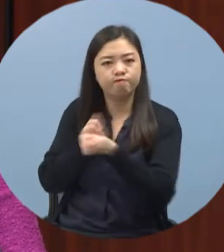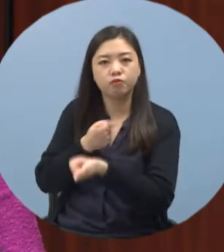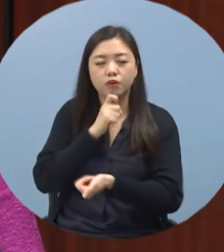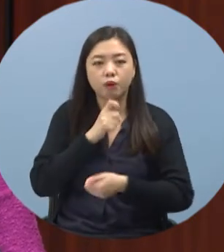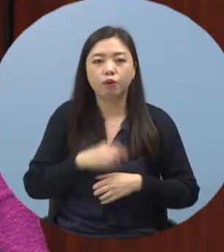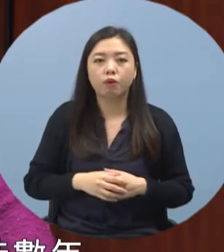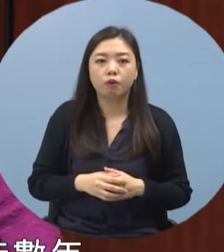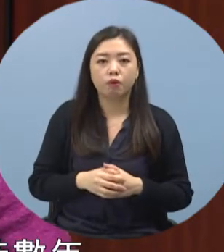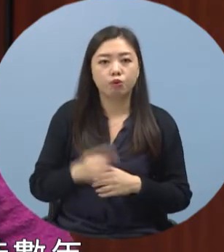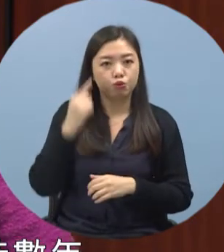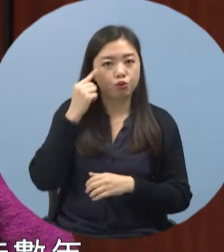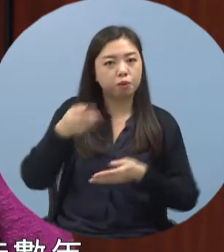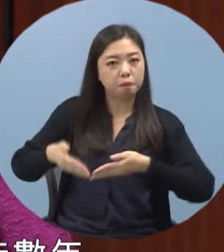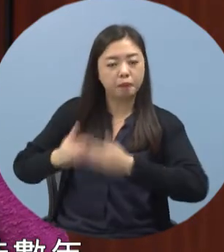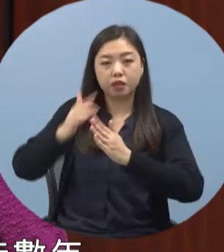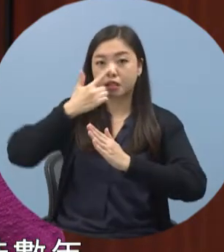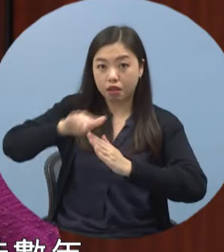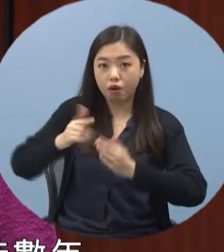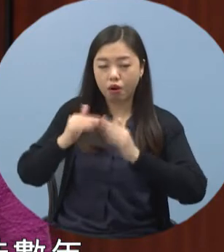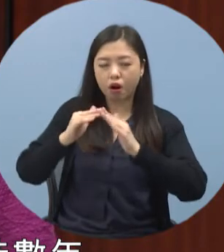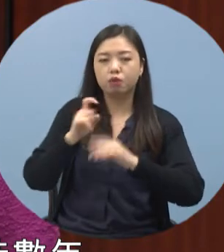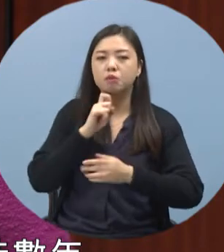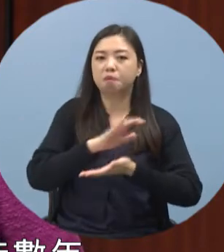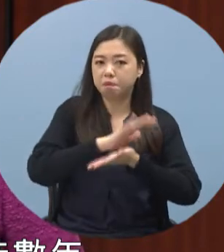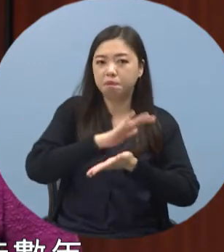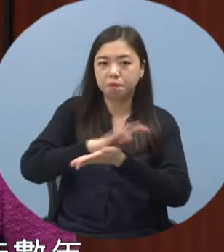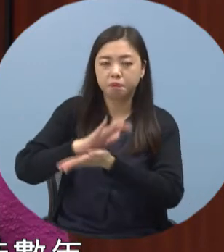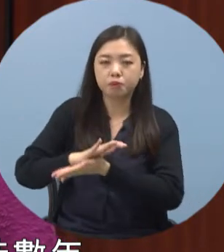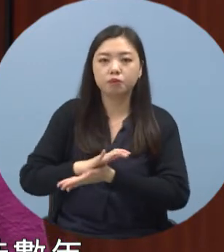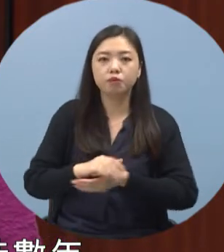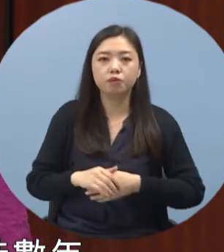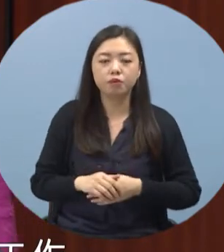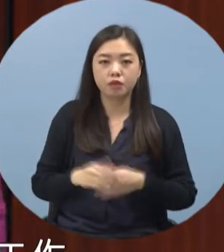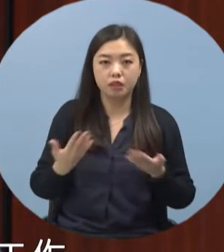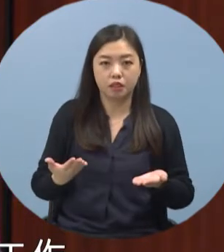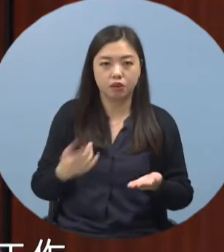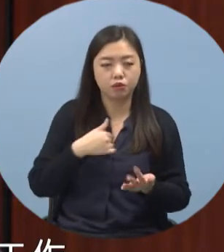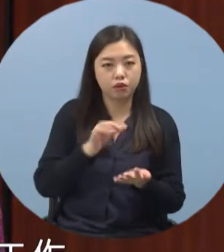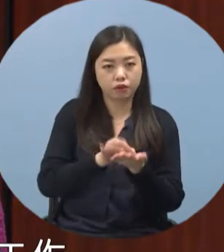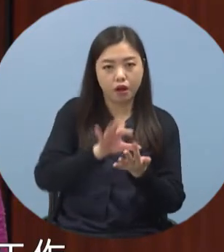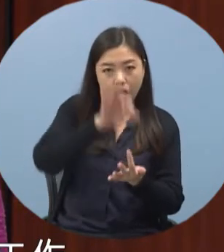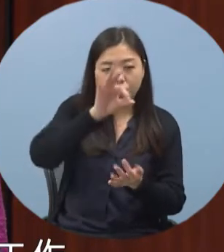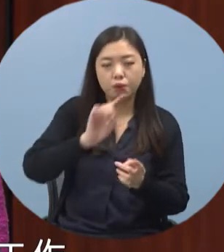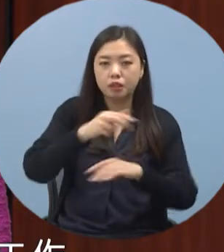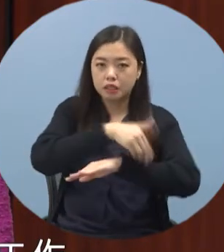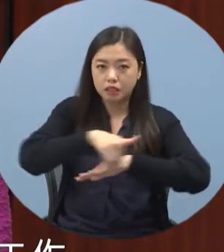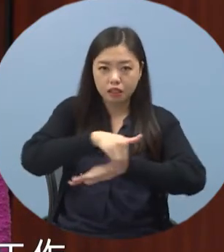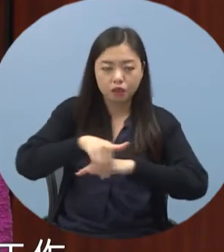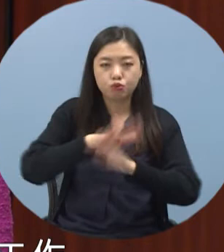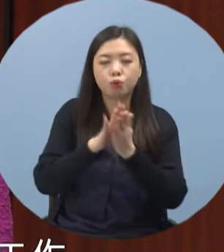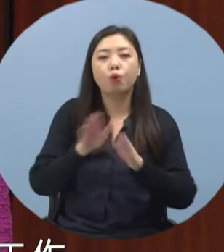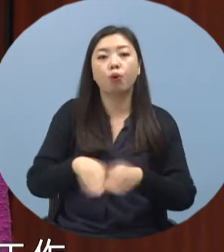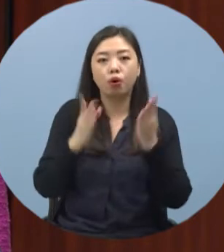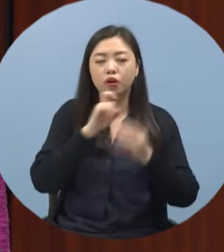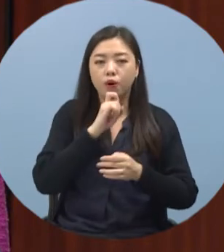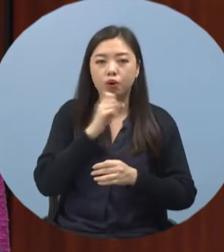大力支持。當然要建一間全新的學院是需要幾年時間，現在我們已經選址設計都已經開